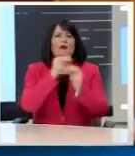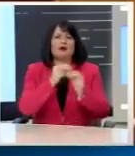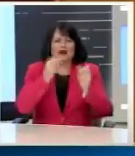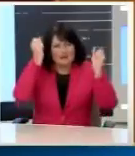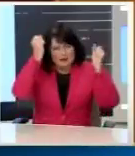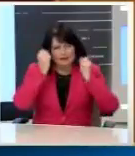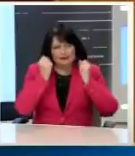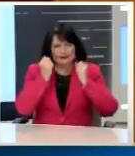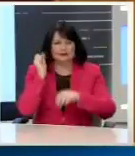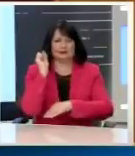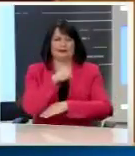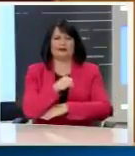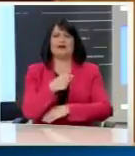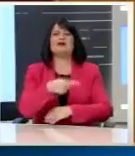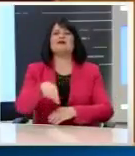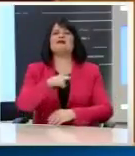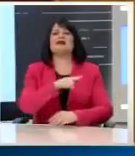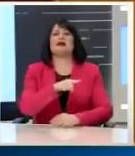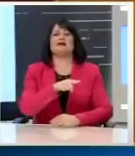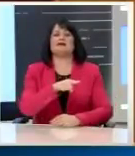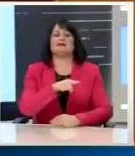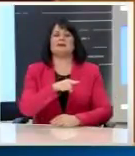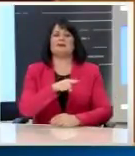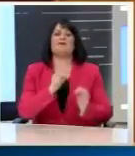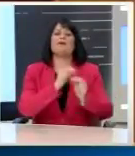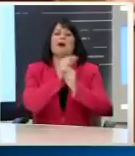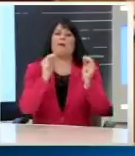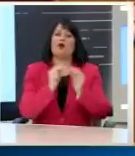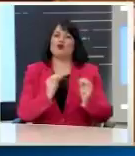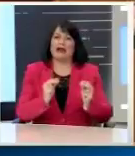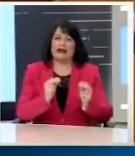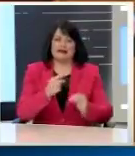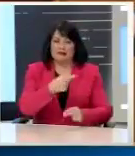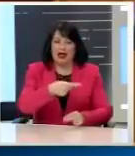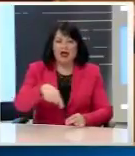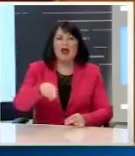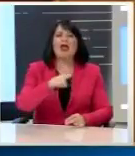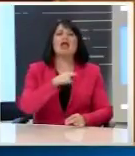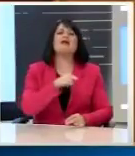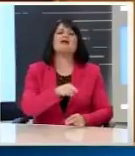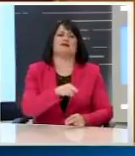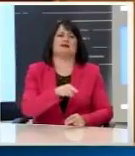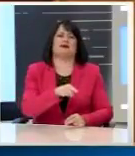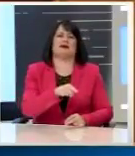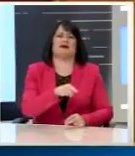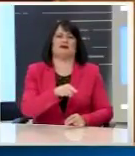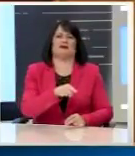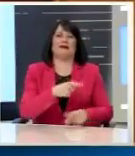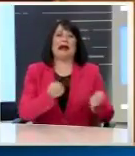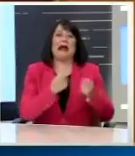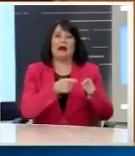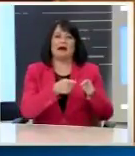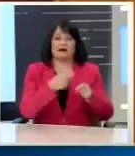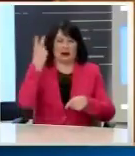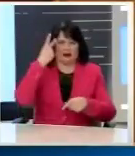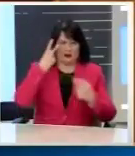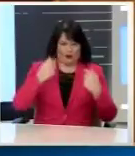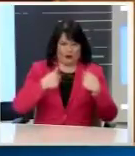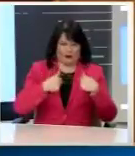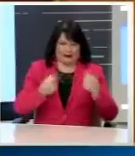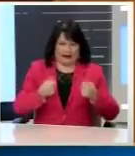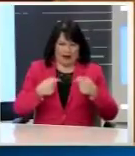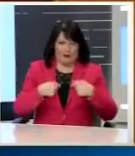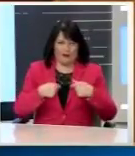Γιατί αποδεικνύεται ότι τελικά εσείς είστε αυτοί που κάνετε αυτά για τα οποία μας κατηγορείτε.